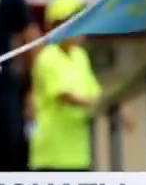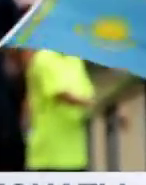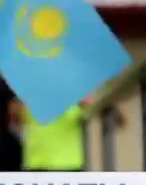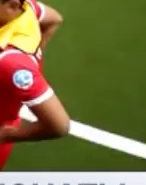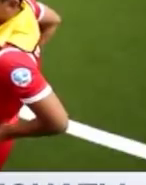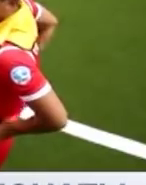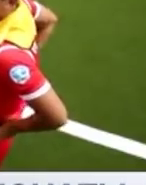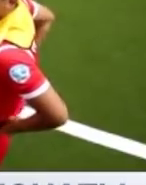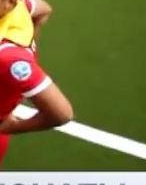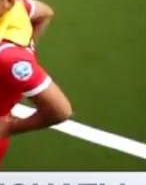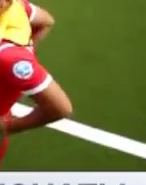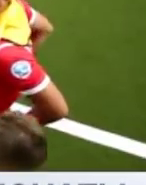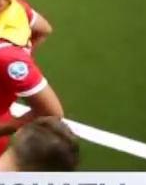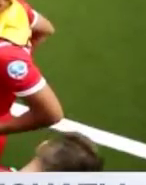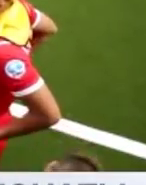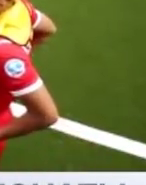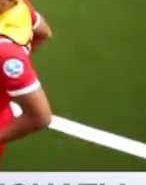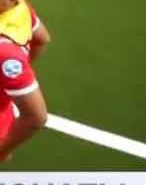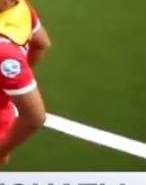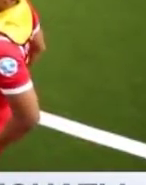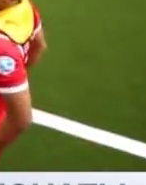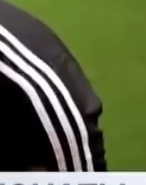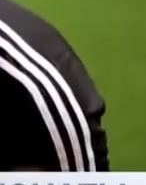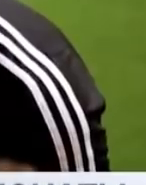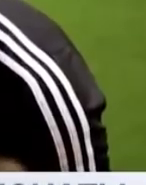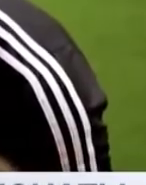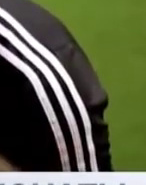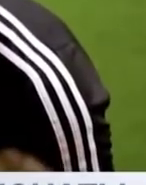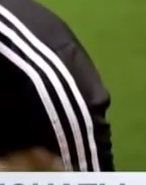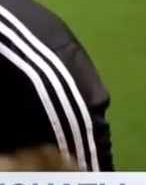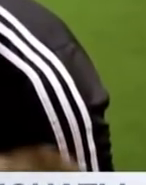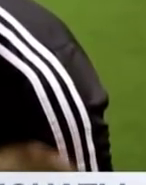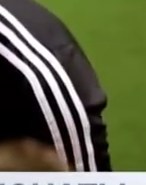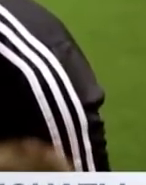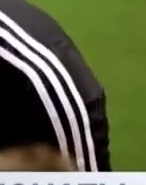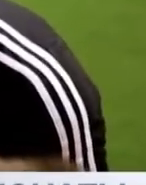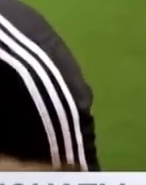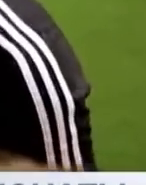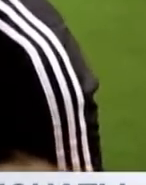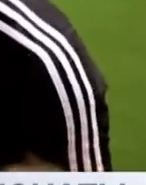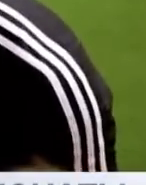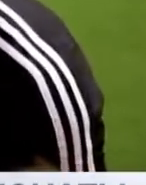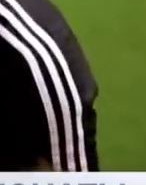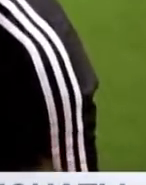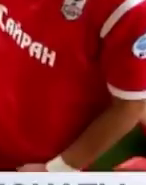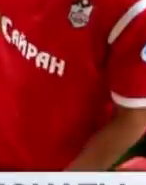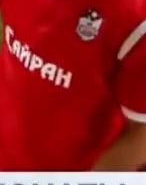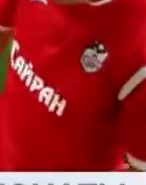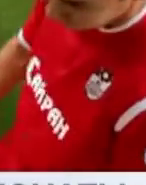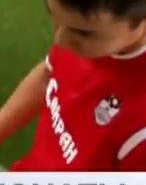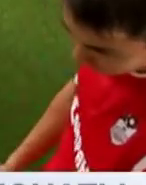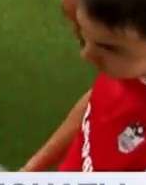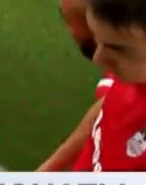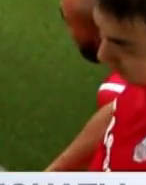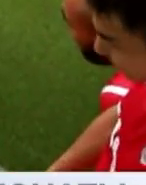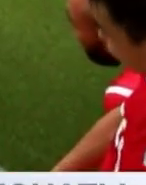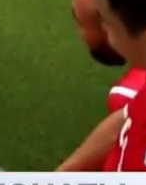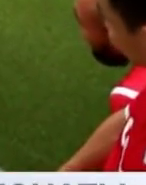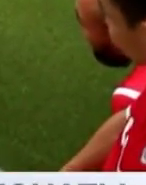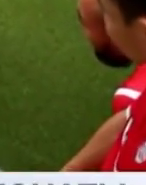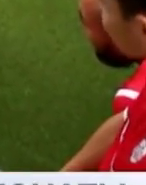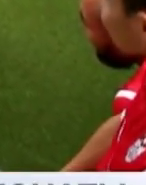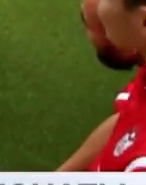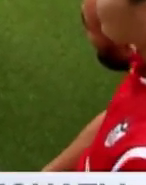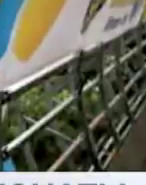Кенжеғұлов қатты жарақат алып қалды. С тобында Қазақстан мен Албаниядан бөлек Босния және Герцеговина, сонымен қатар Ирландия құрамалары